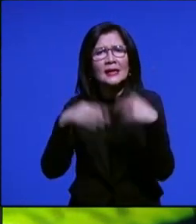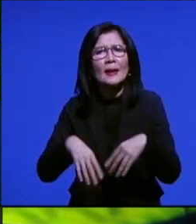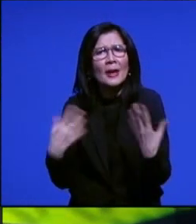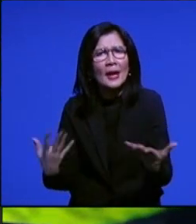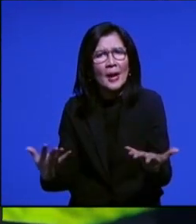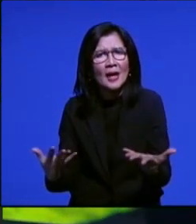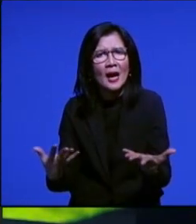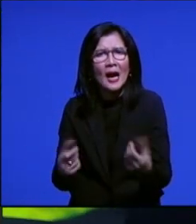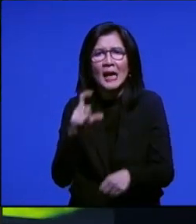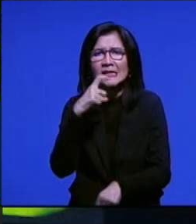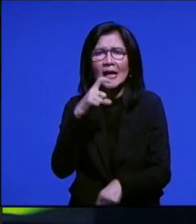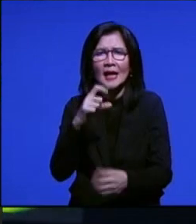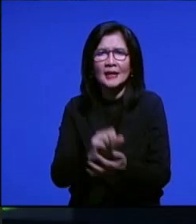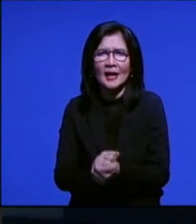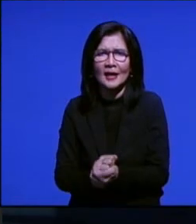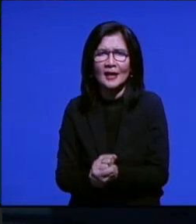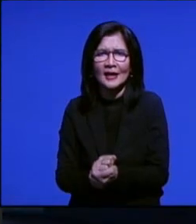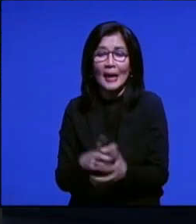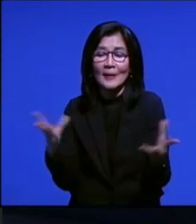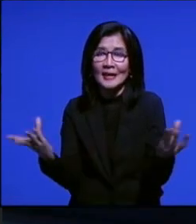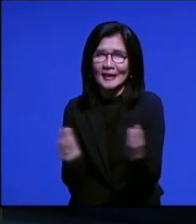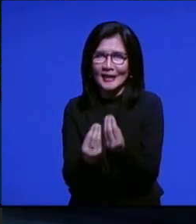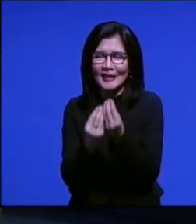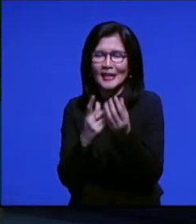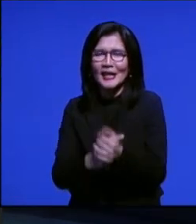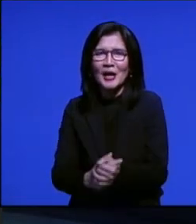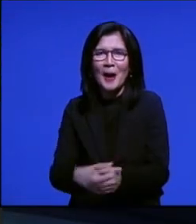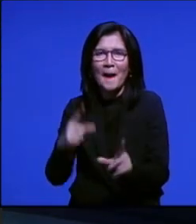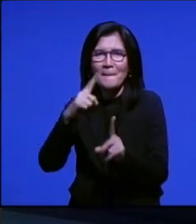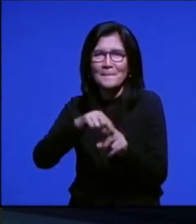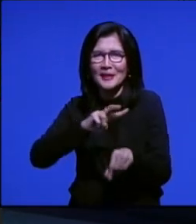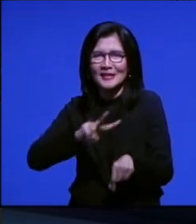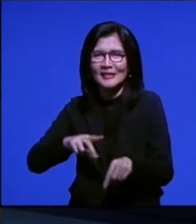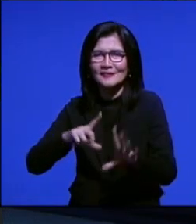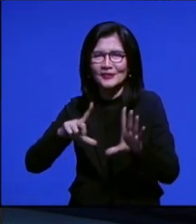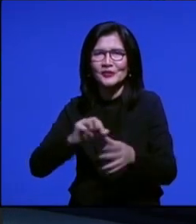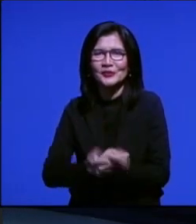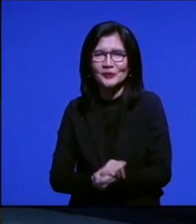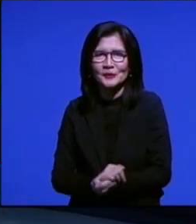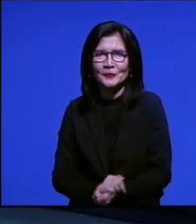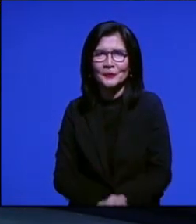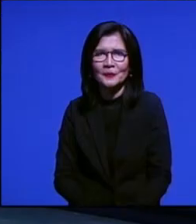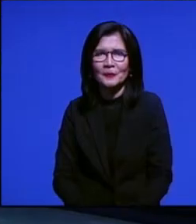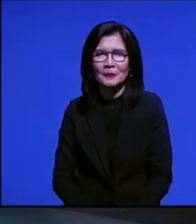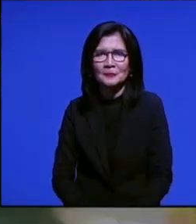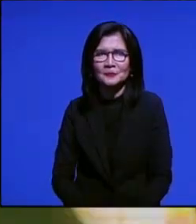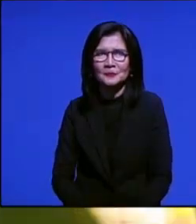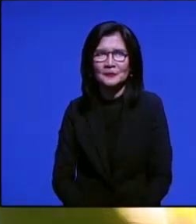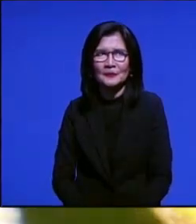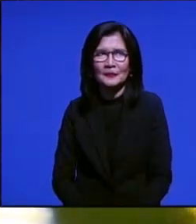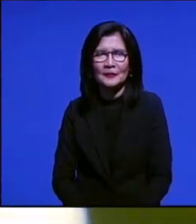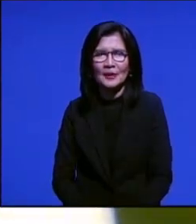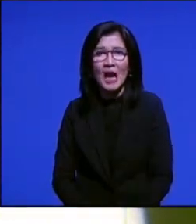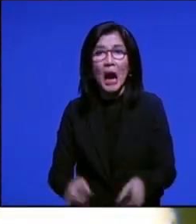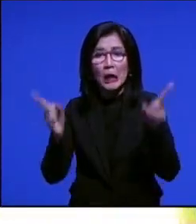sudah dilakukan? Nah, berikut seperti yang dirangkum tim liputan Fida Rahmania dan juru kamera Dwi Agung dalam Warga Bicara.